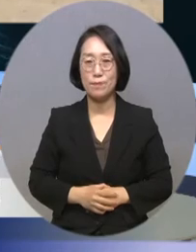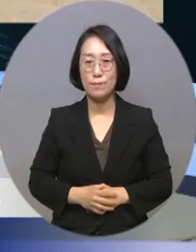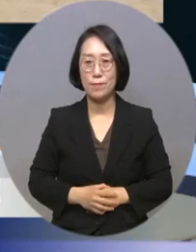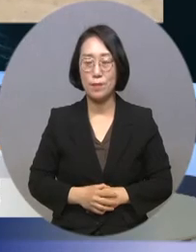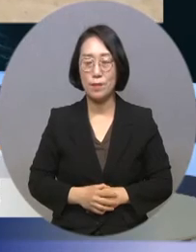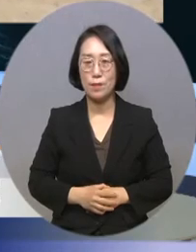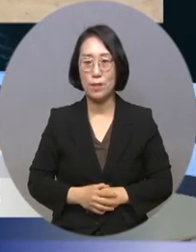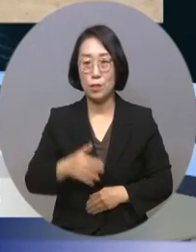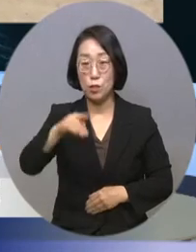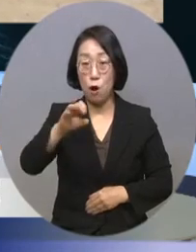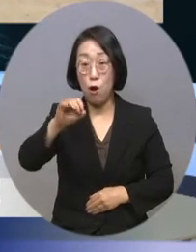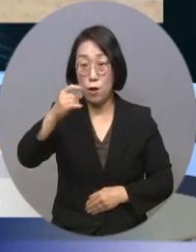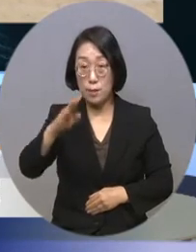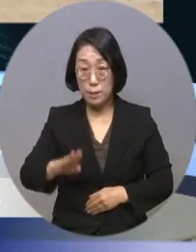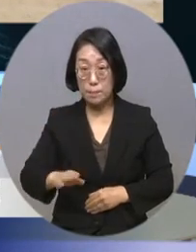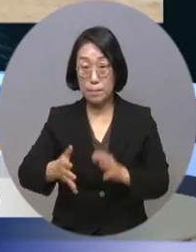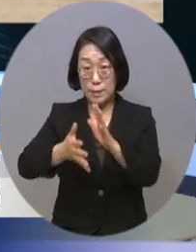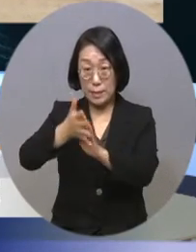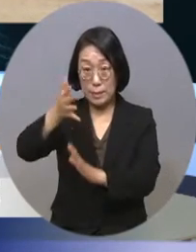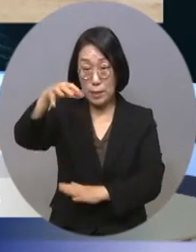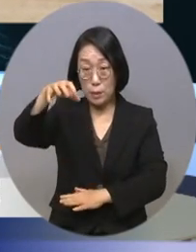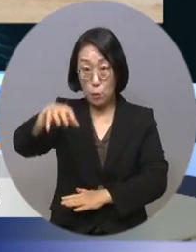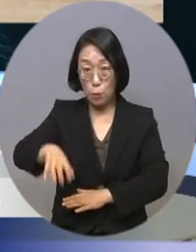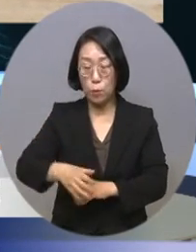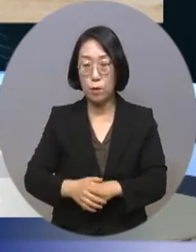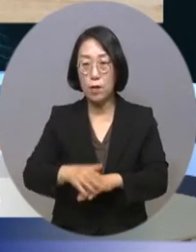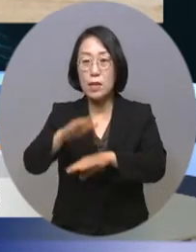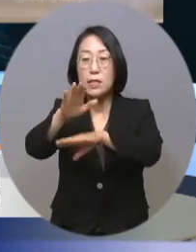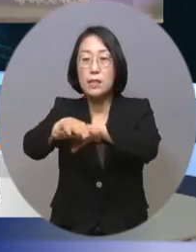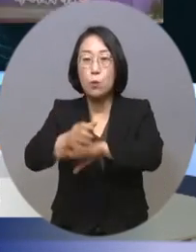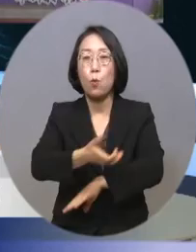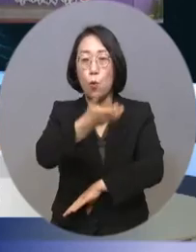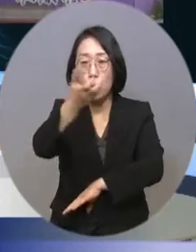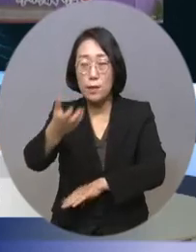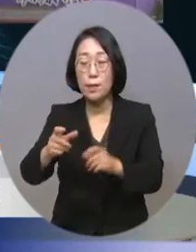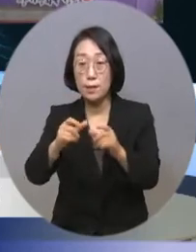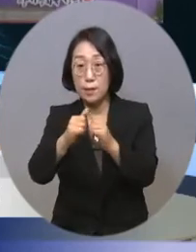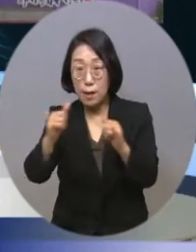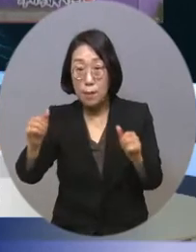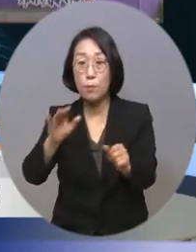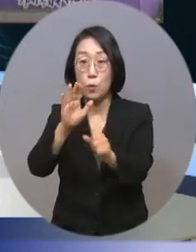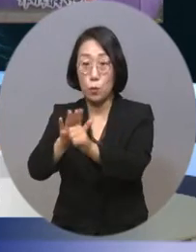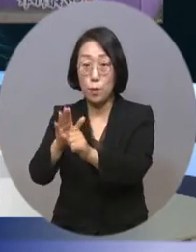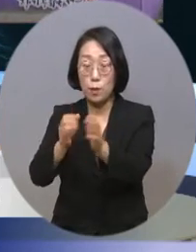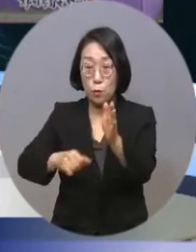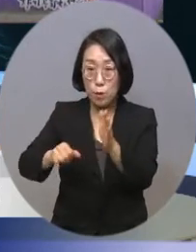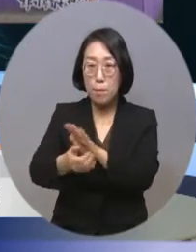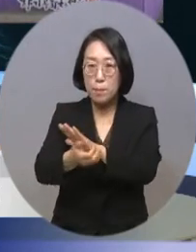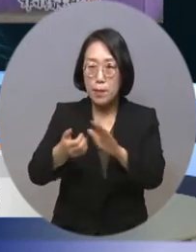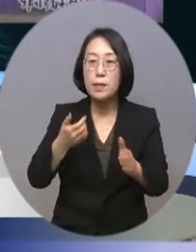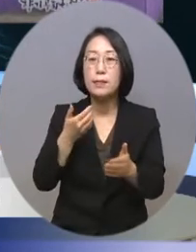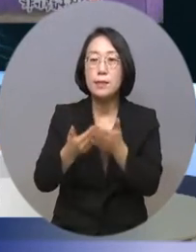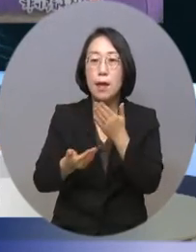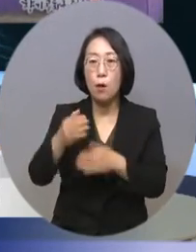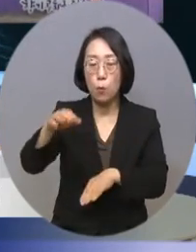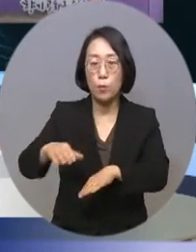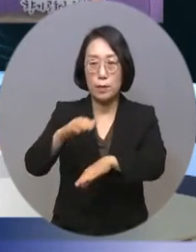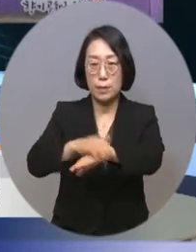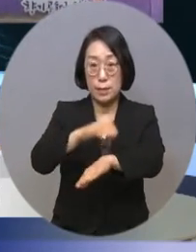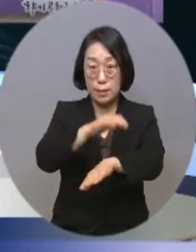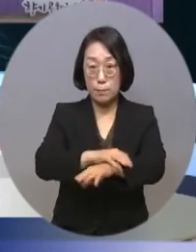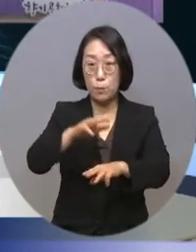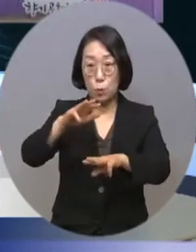전북 정읍 씨가 귀농 귀촌인의 성공적인 정착을 위해 직접 미리 체험해 볼 수 있는 가족 실습